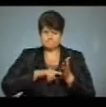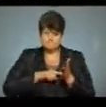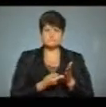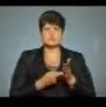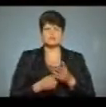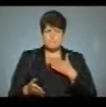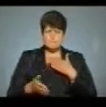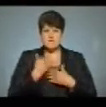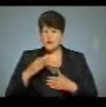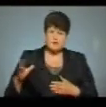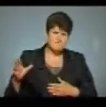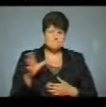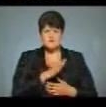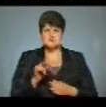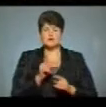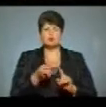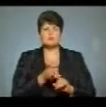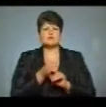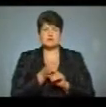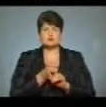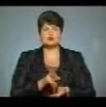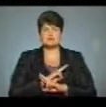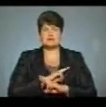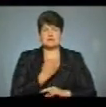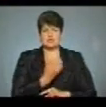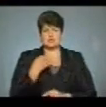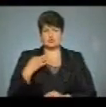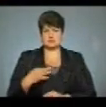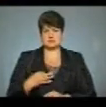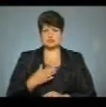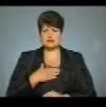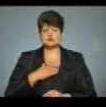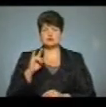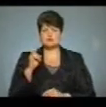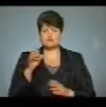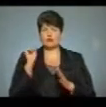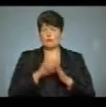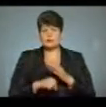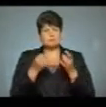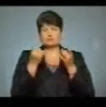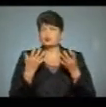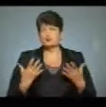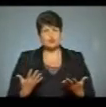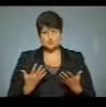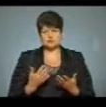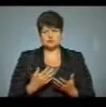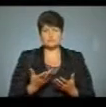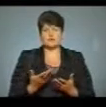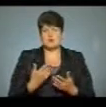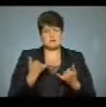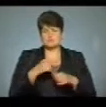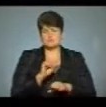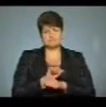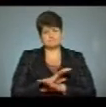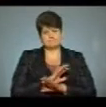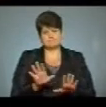аби покарали усіх, хто причетний до загибелі їхнього сина. Нашу дитину вбили просто так ні за що, і ми зупинятися не збираємось. Ми